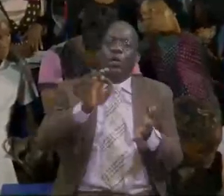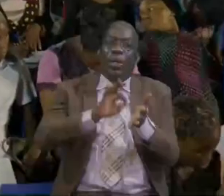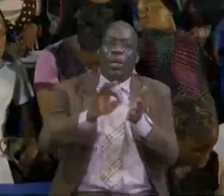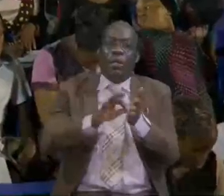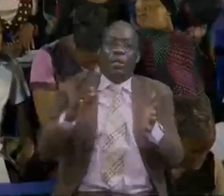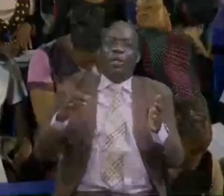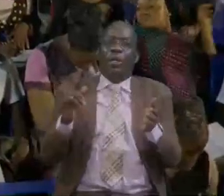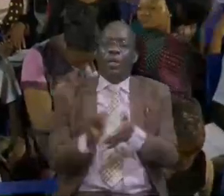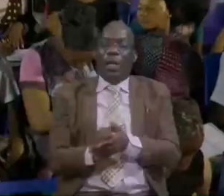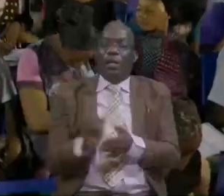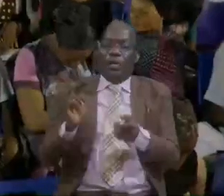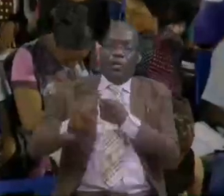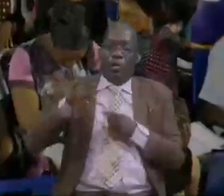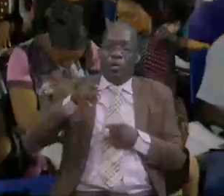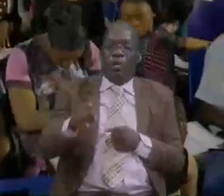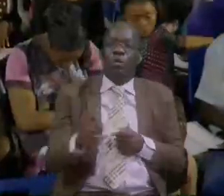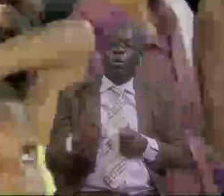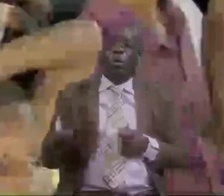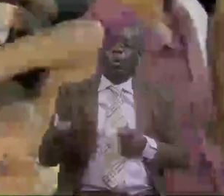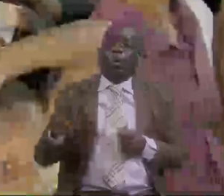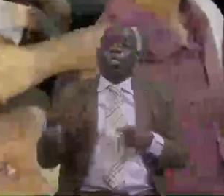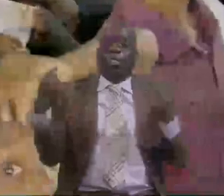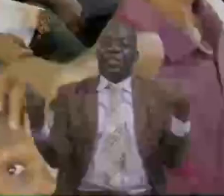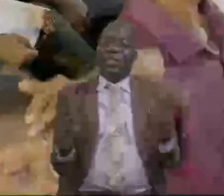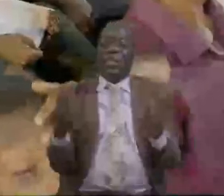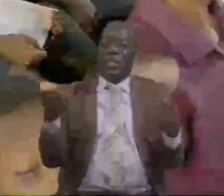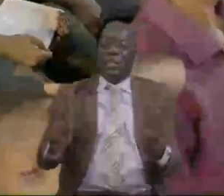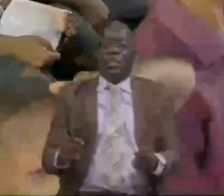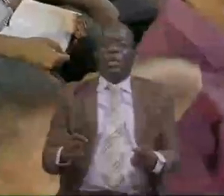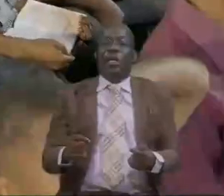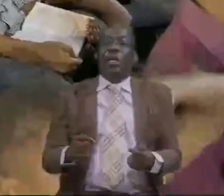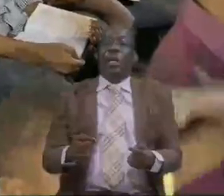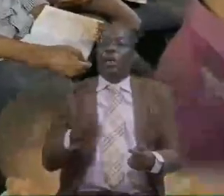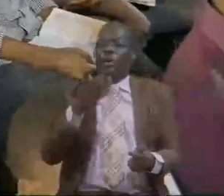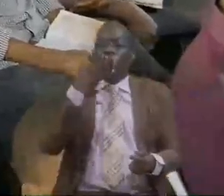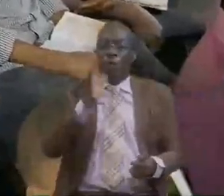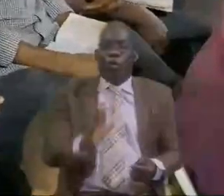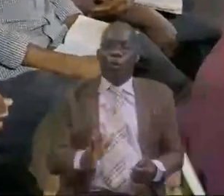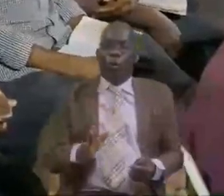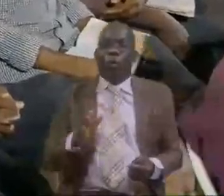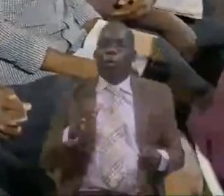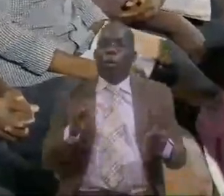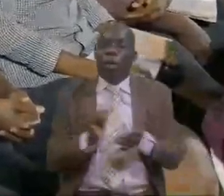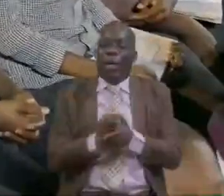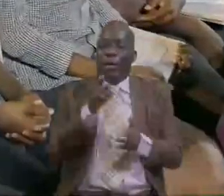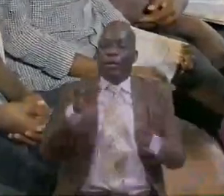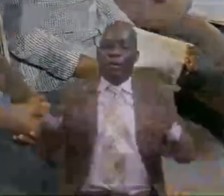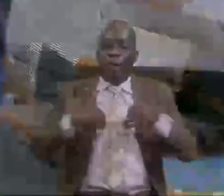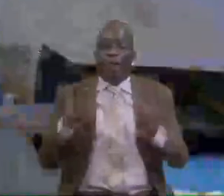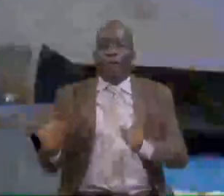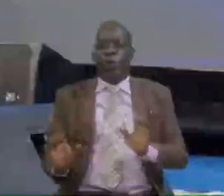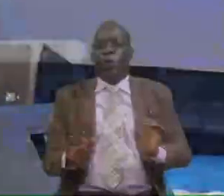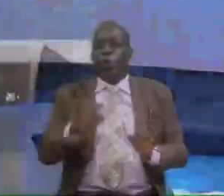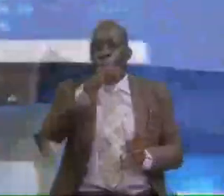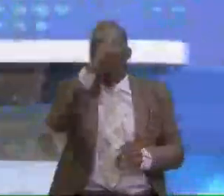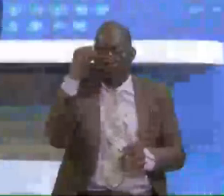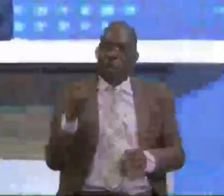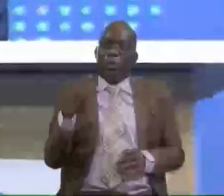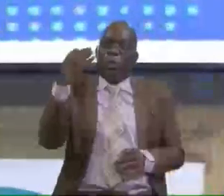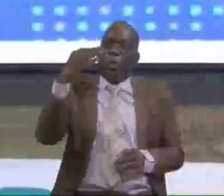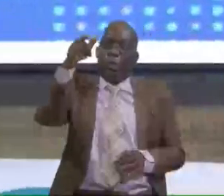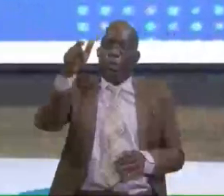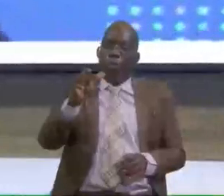cela aux hommes, dans les condamnations et dans le mal que tu pratiquais à